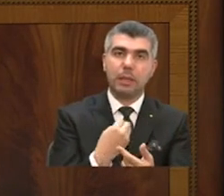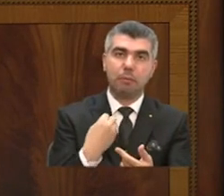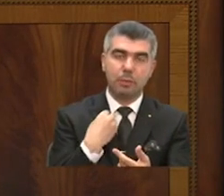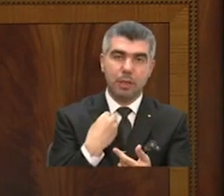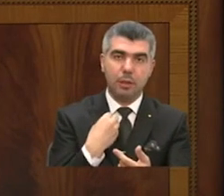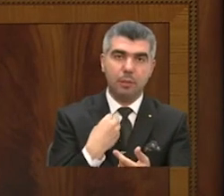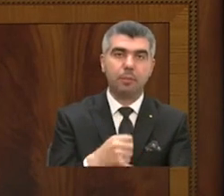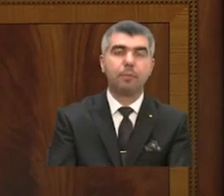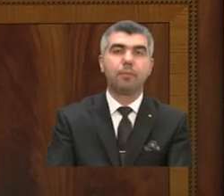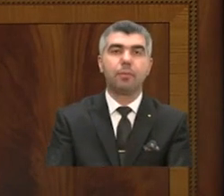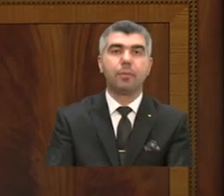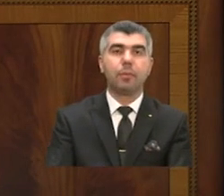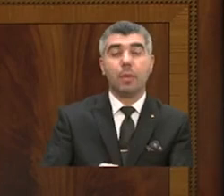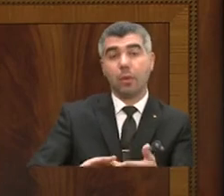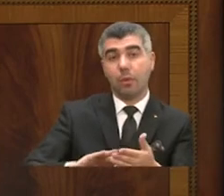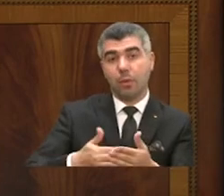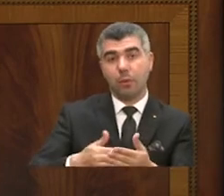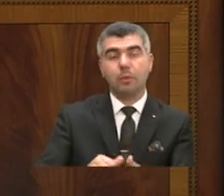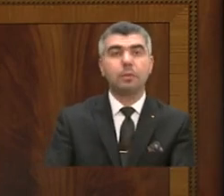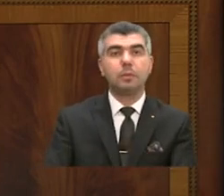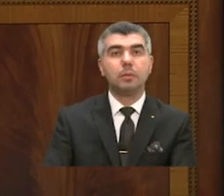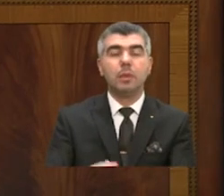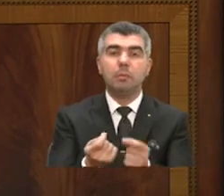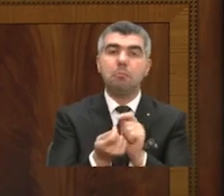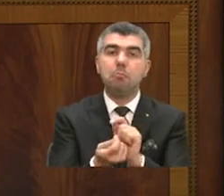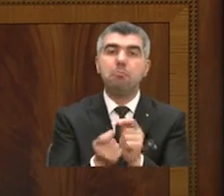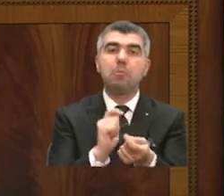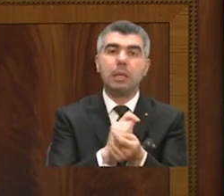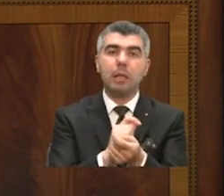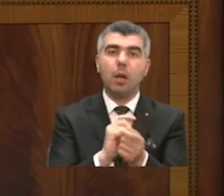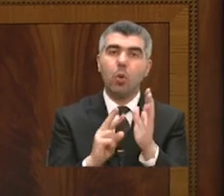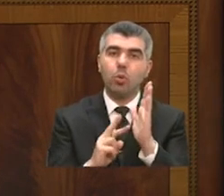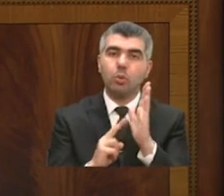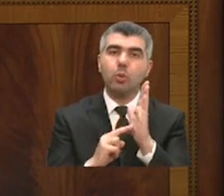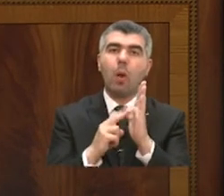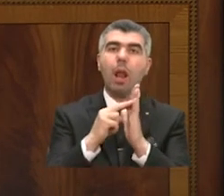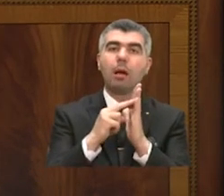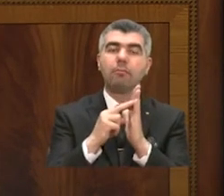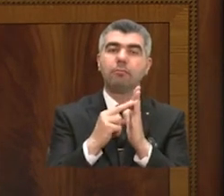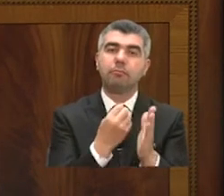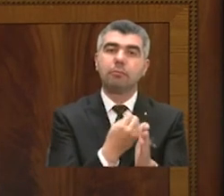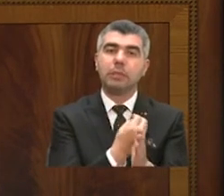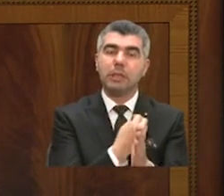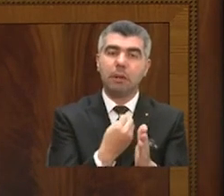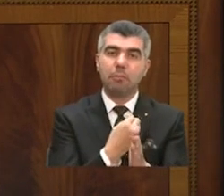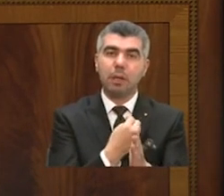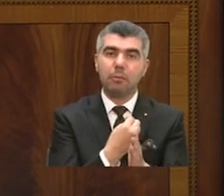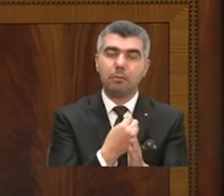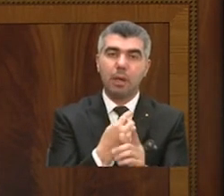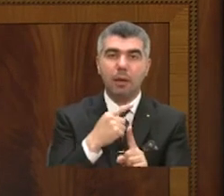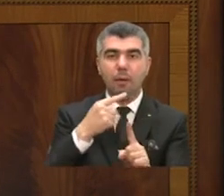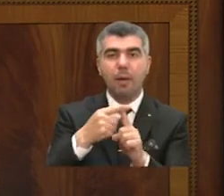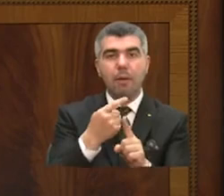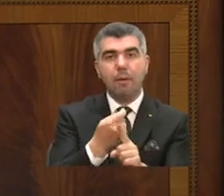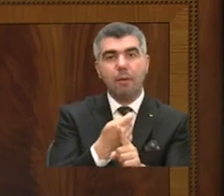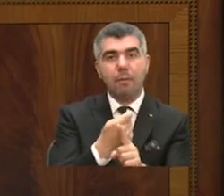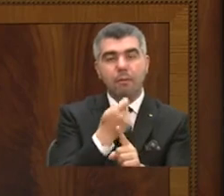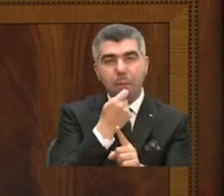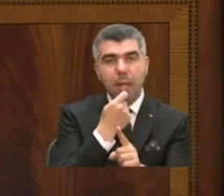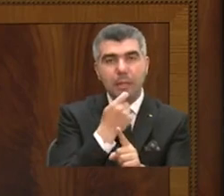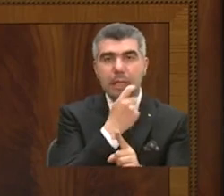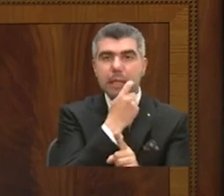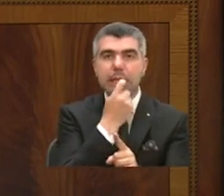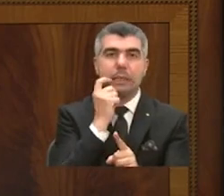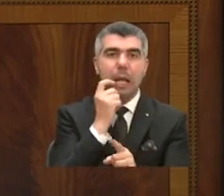ريباري لانجوستيس، من خلال تغيير الشبكة الاستلالية للأطباء والصيادلة وأطباء الأسنان،